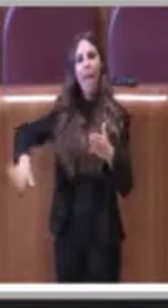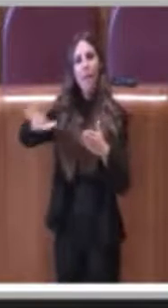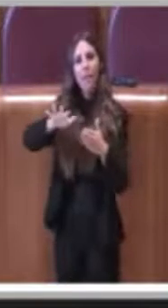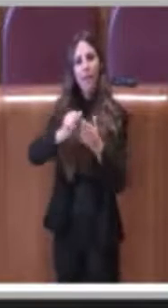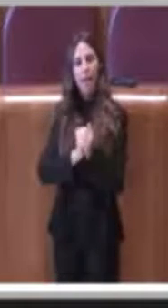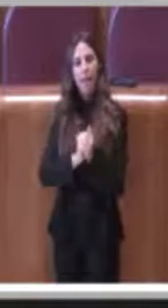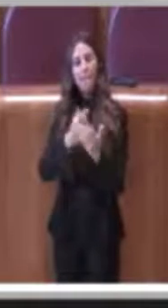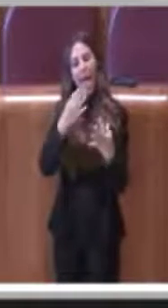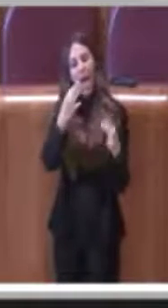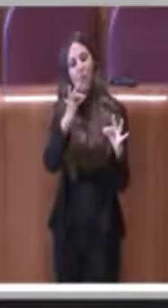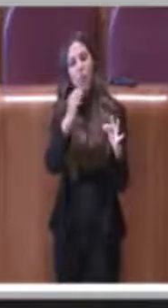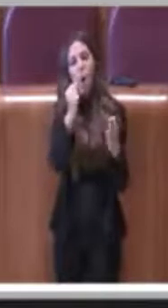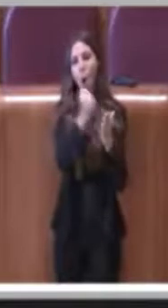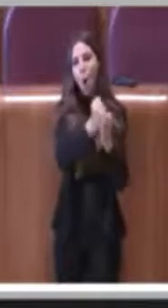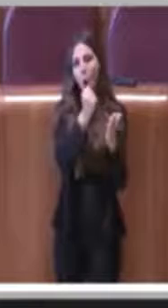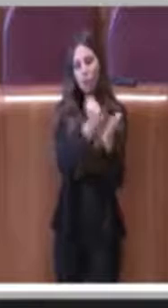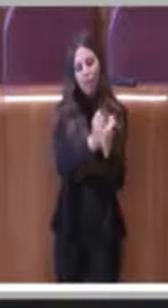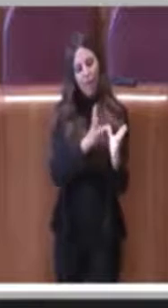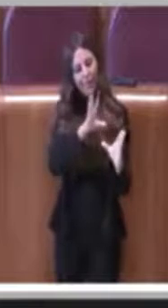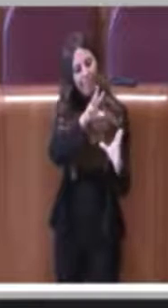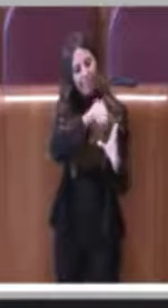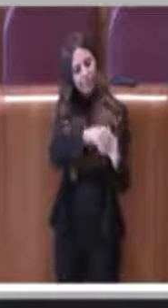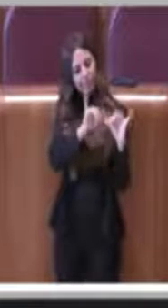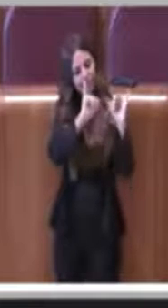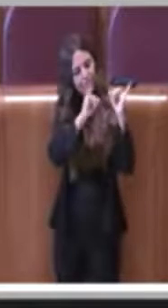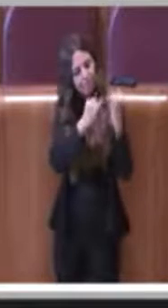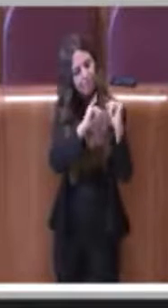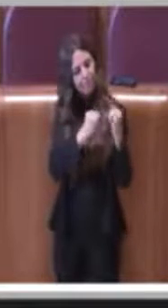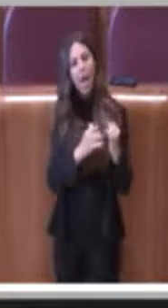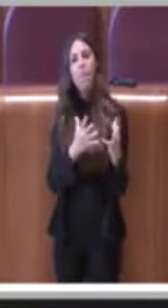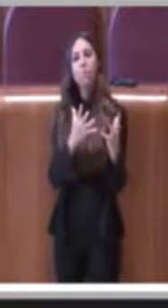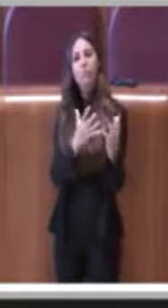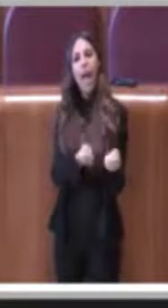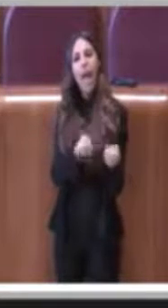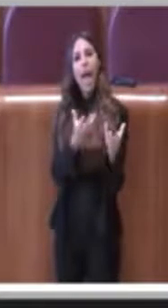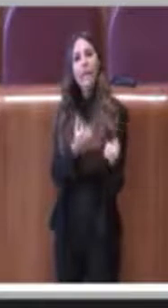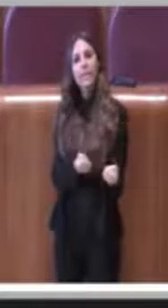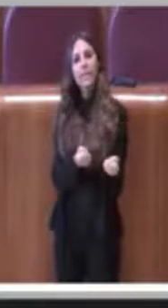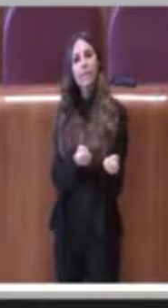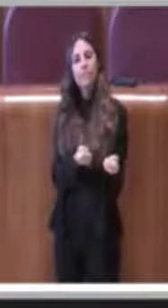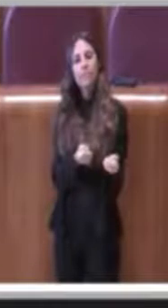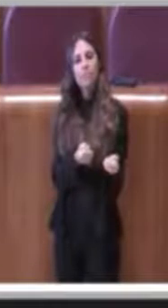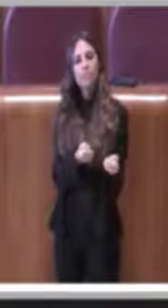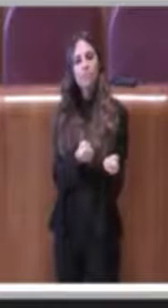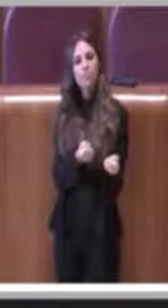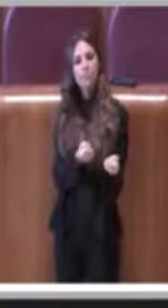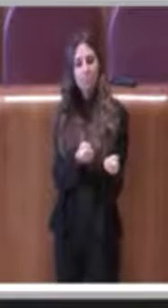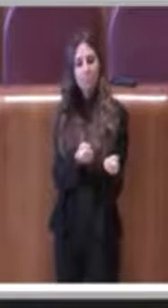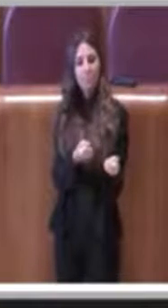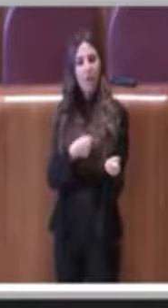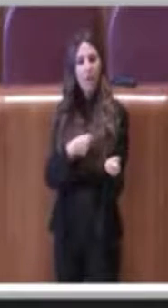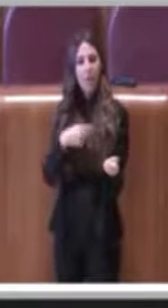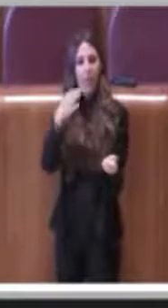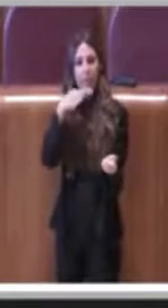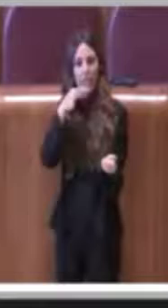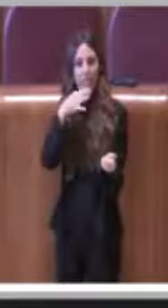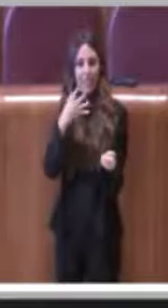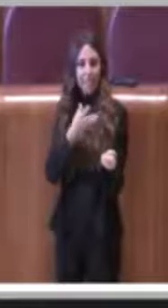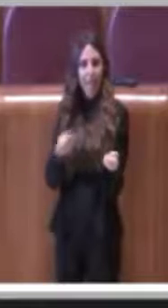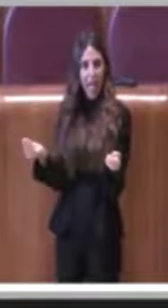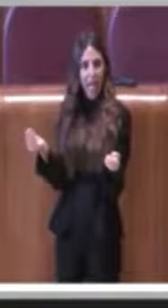merito di aspetti più specifici, più pratici, alcune cose che a me poi interessano